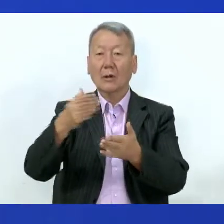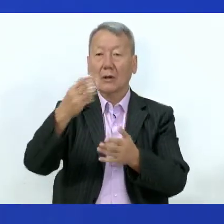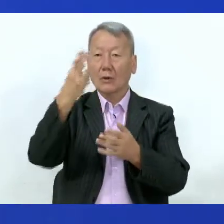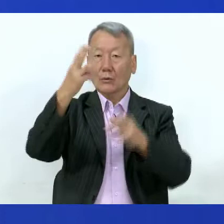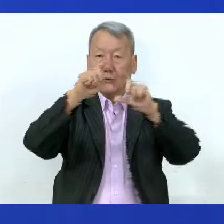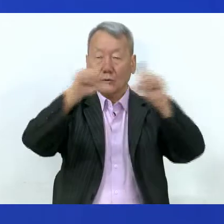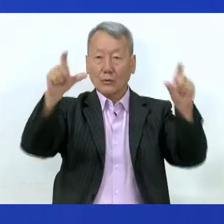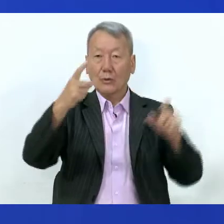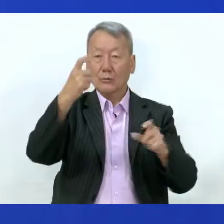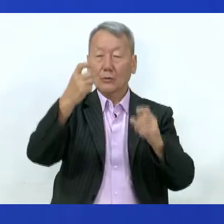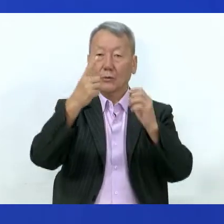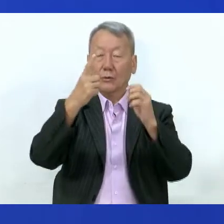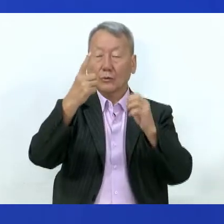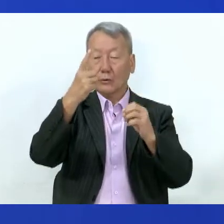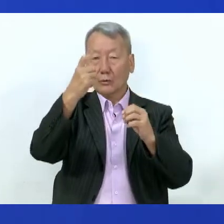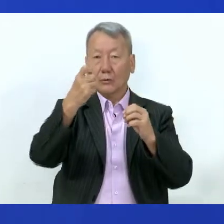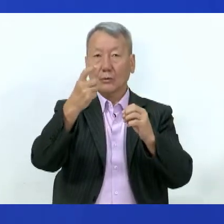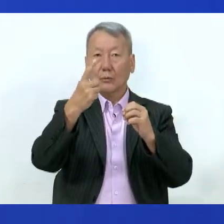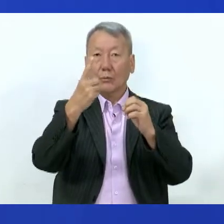мектепке бір жүзгіз өм.